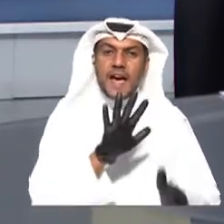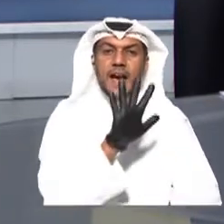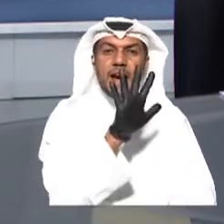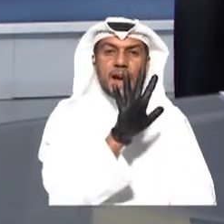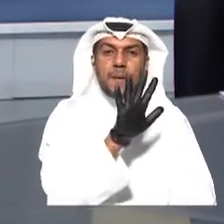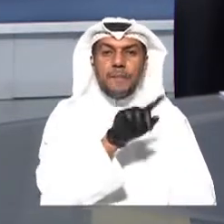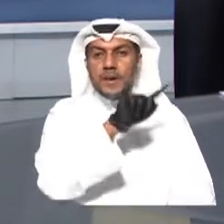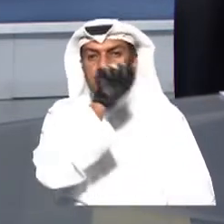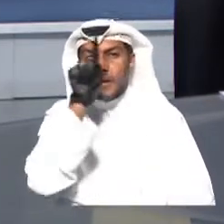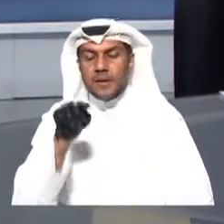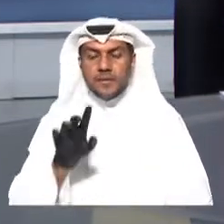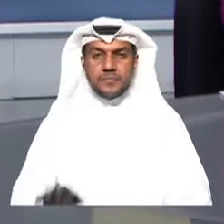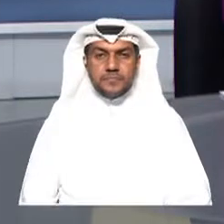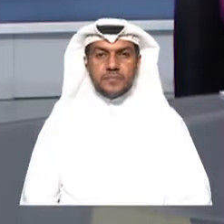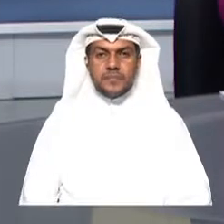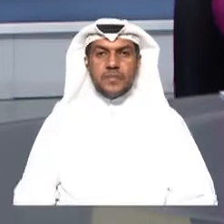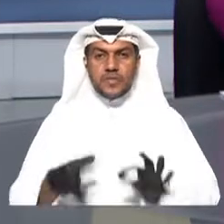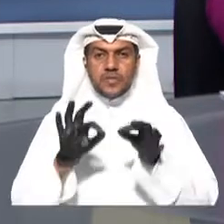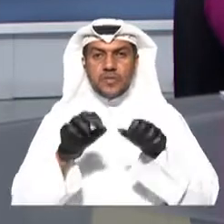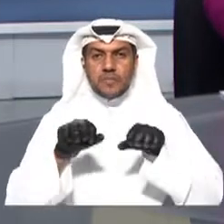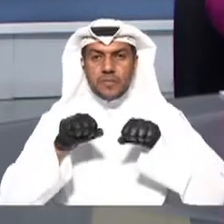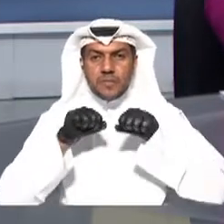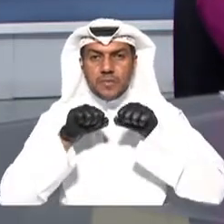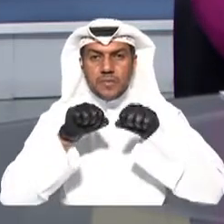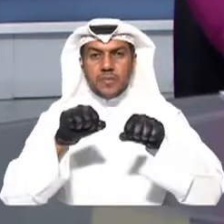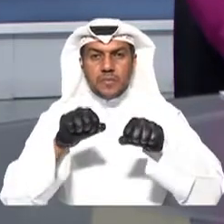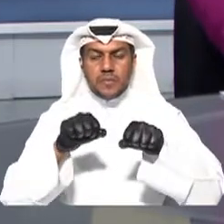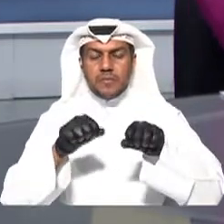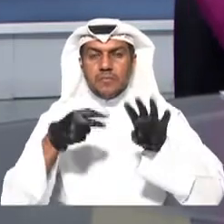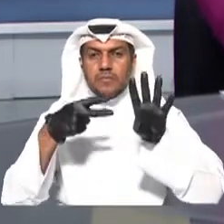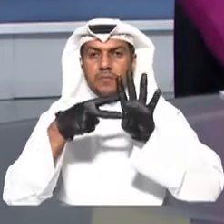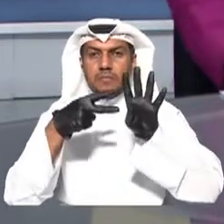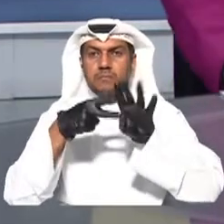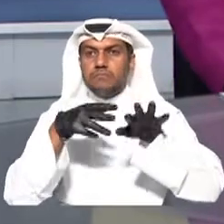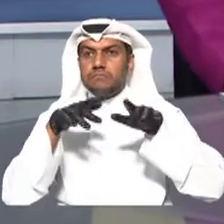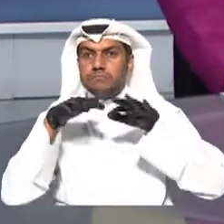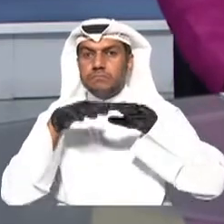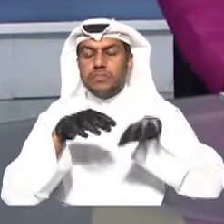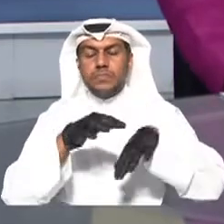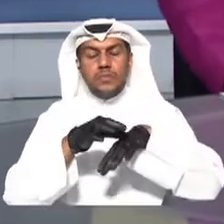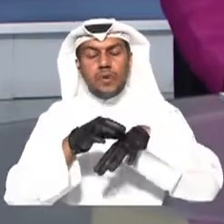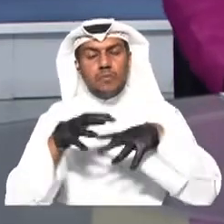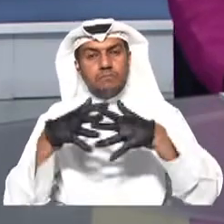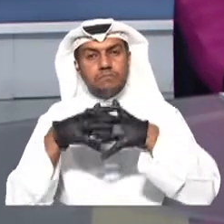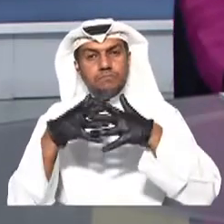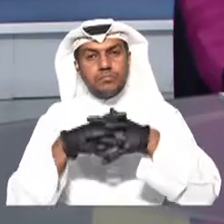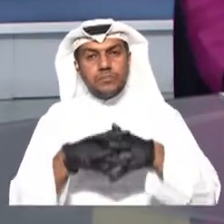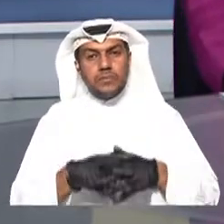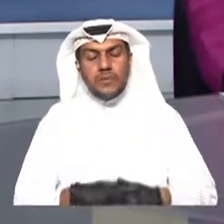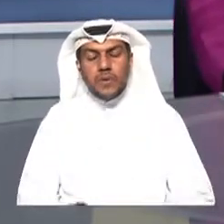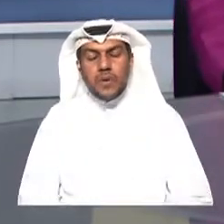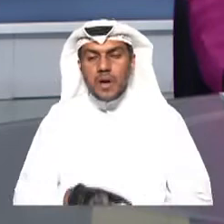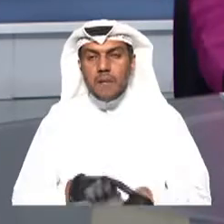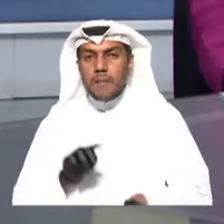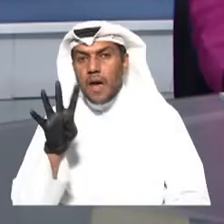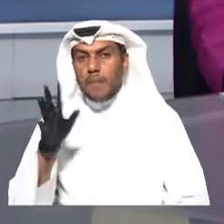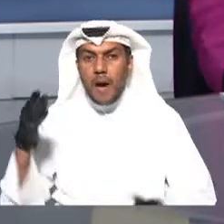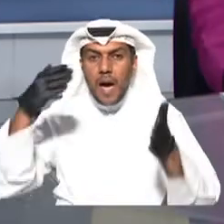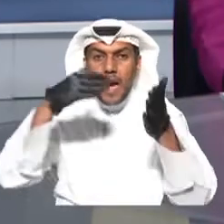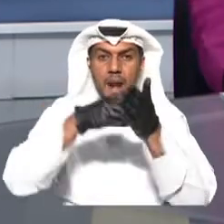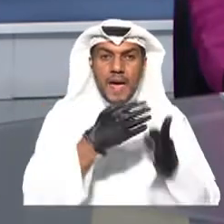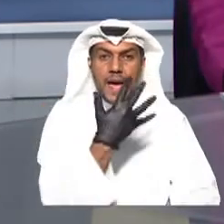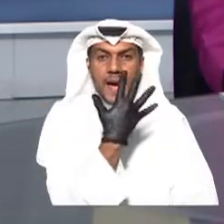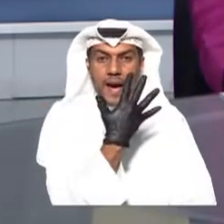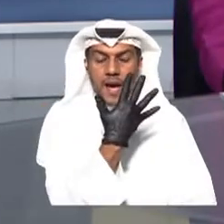في الجمعيات التعاونية خارج أوقات الحظر لا زالت كثيفة. زميلتنا جيهان حبيب رصدت الحركة عن